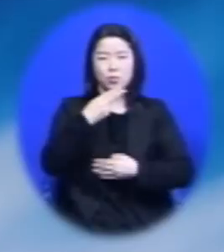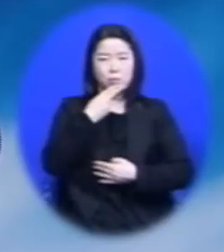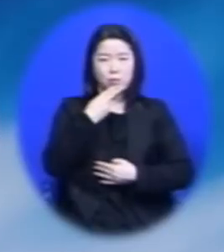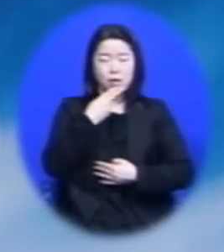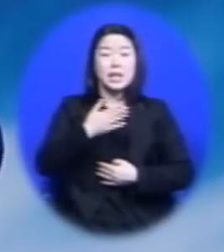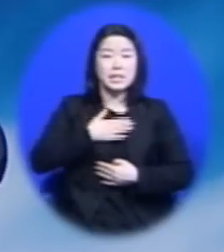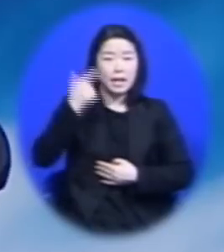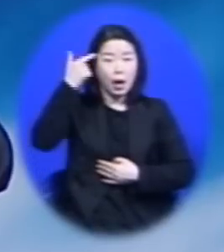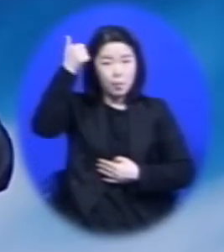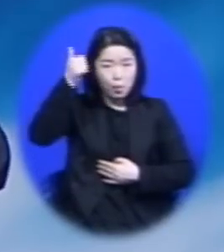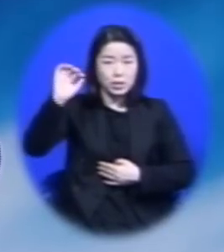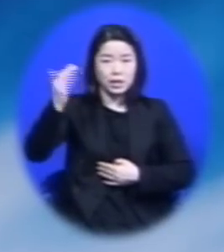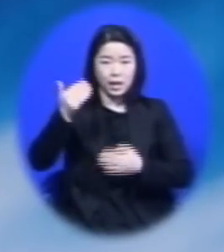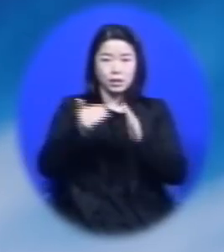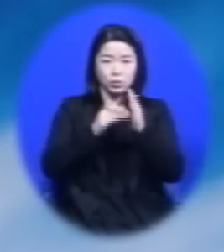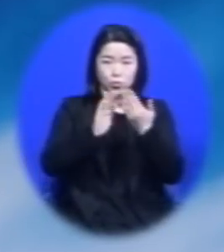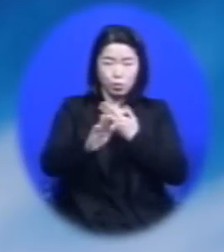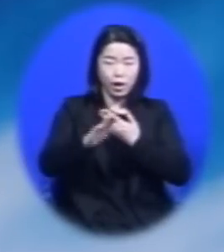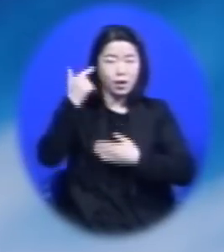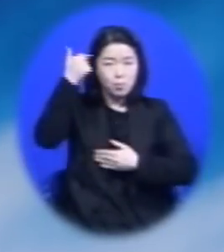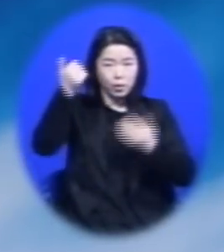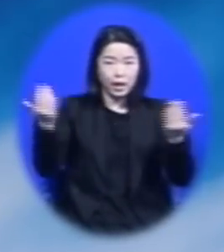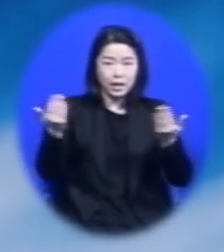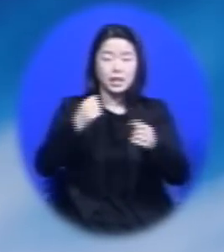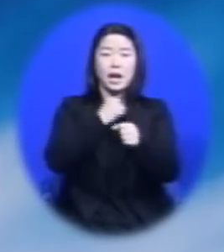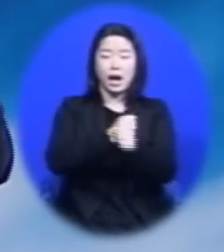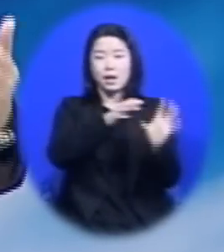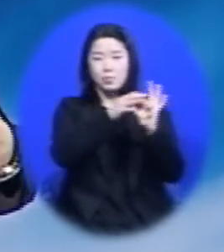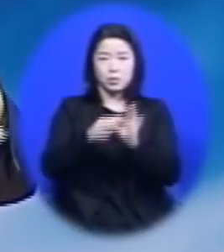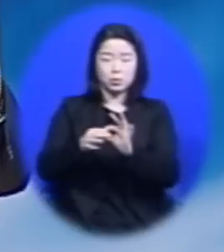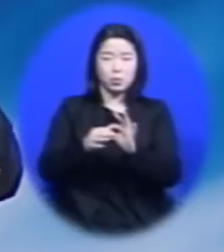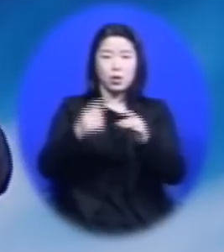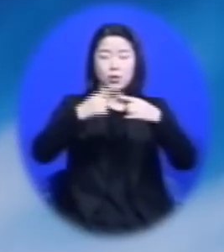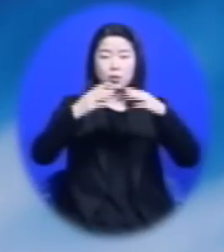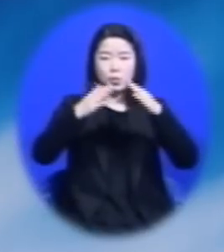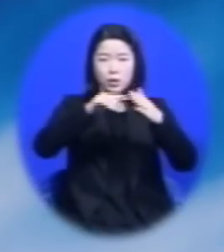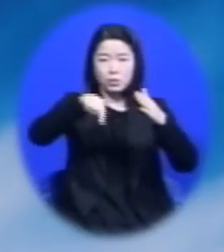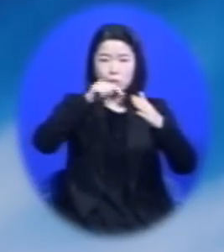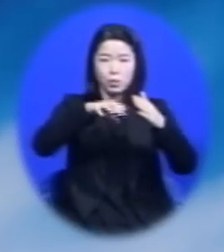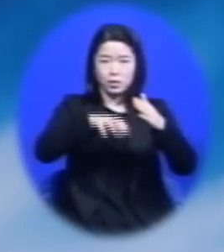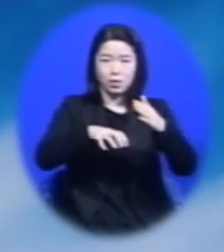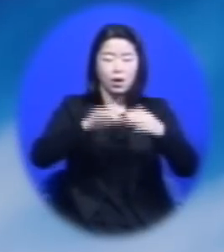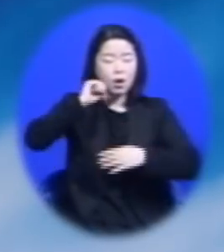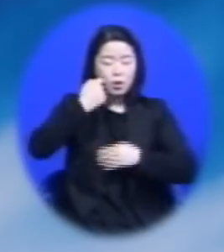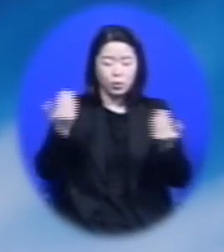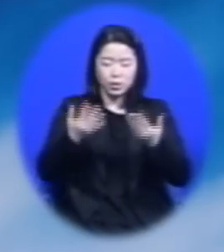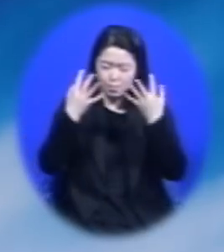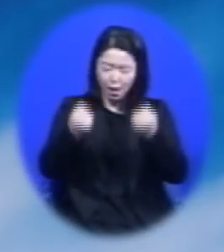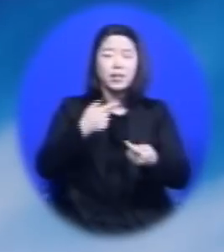목사님이시다 되고 난 다음에 목회하면서 교회 목회하면서 어려운 일 많이